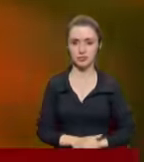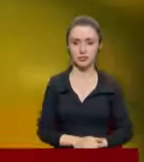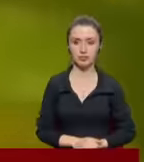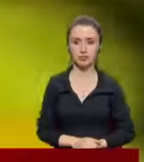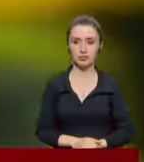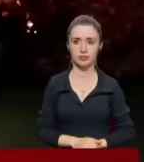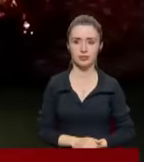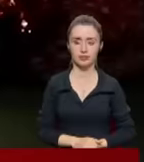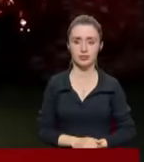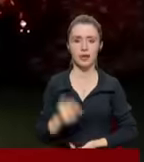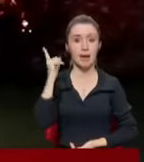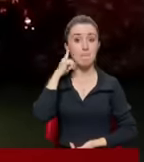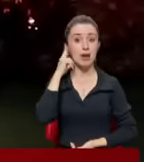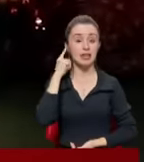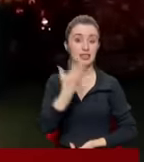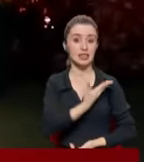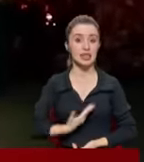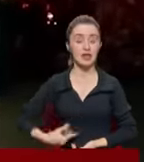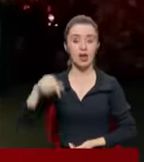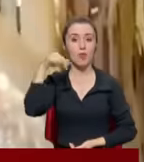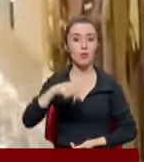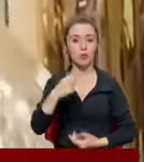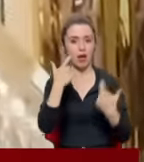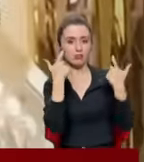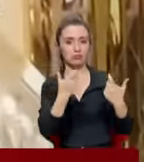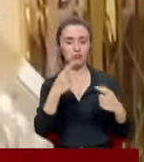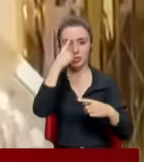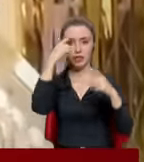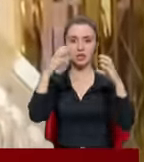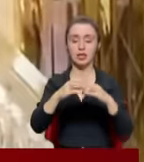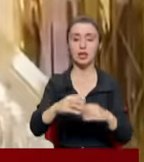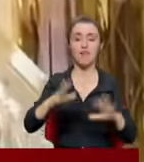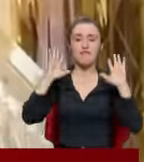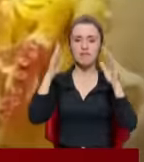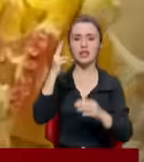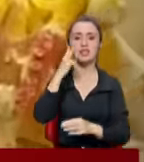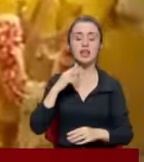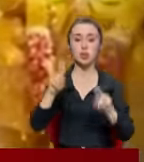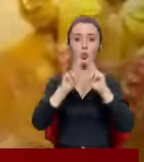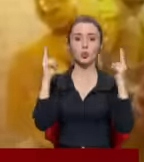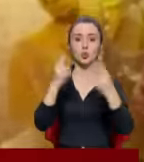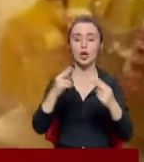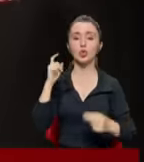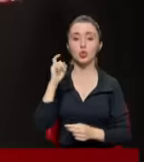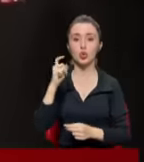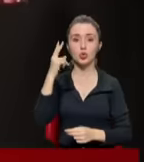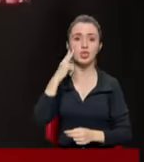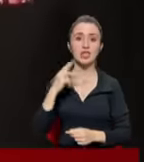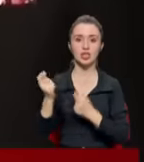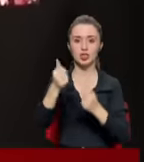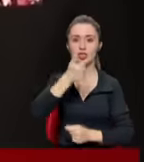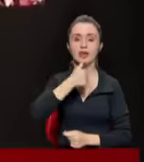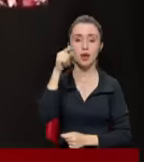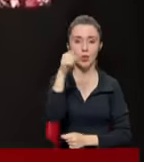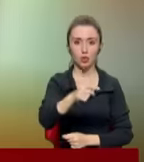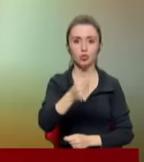coştu magazin meraklılarının gözü Bugünlerde Hindistan'da ülkenin en zengin dünyanın saa 9 zengin iş insanı mş